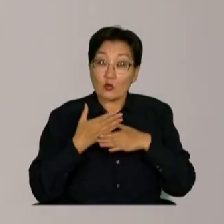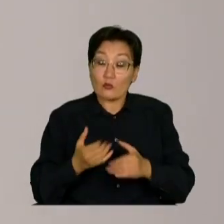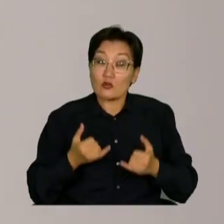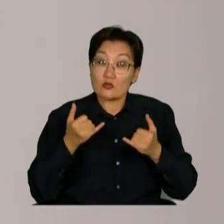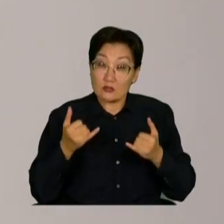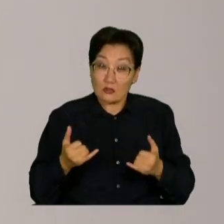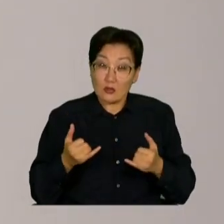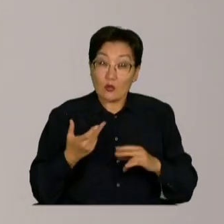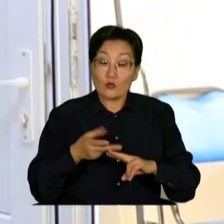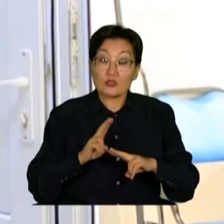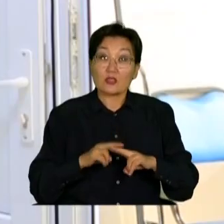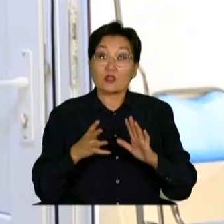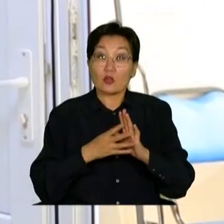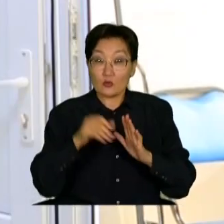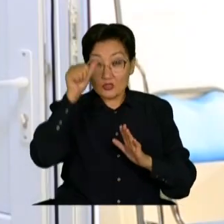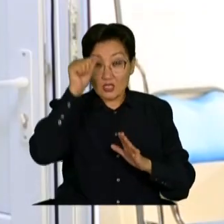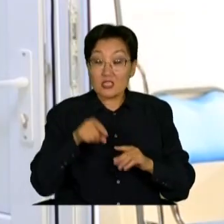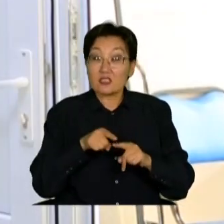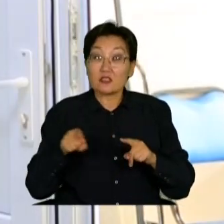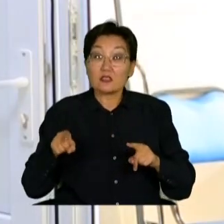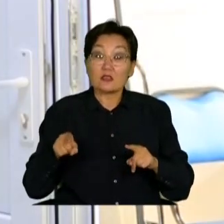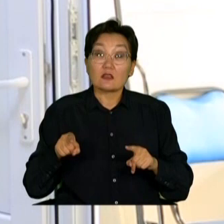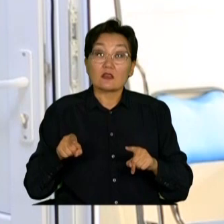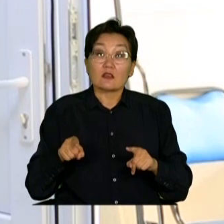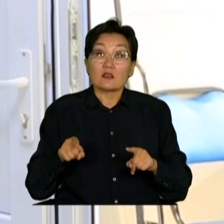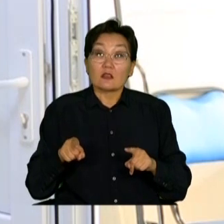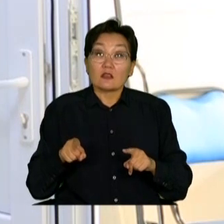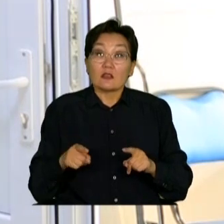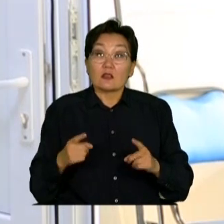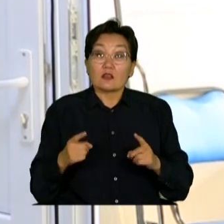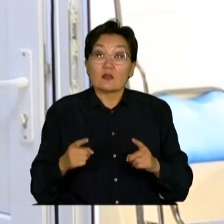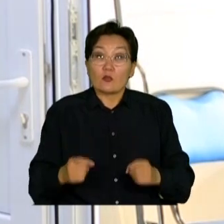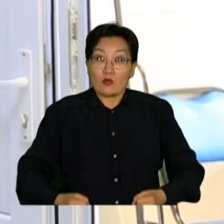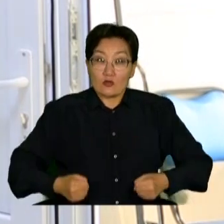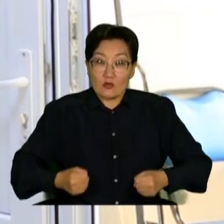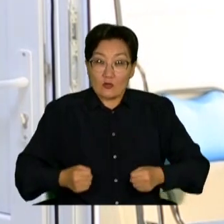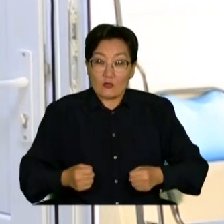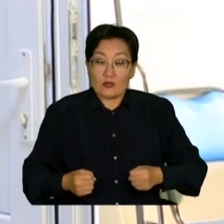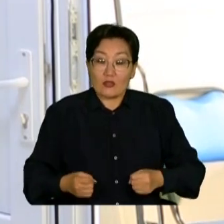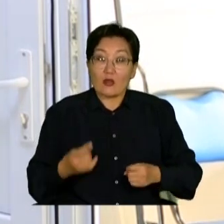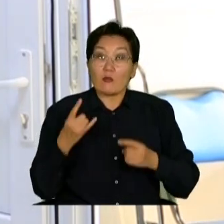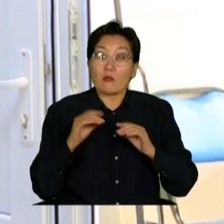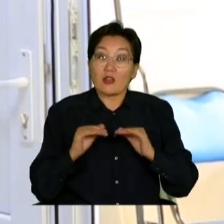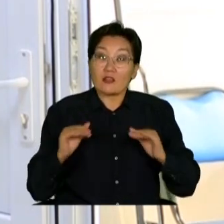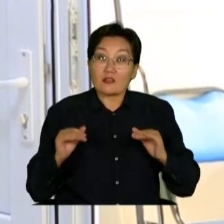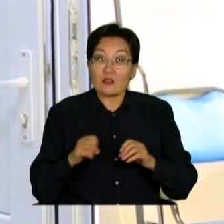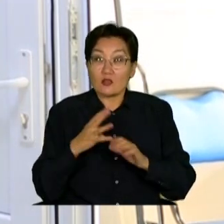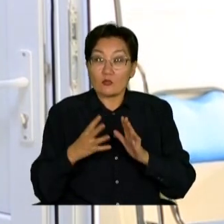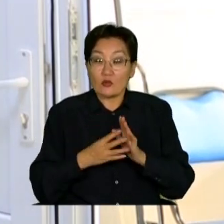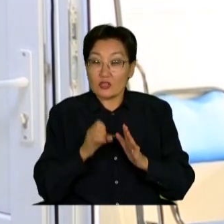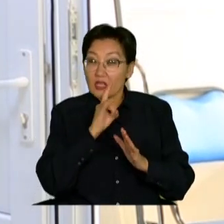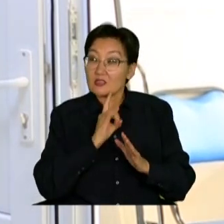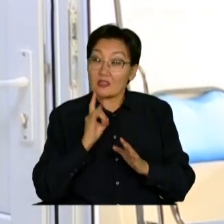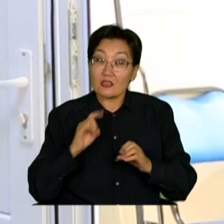көрсетеміз. Осы 9 ай ішінде ірі балалар және алып балалар деп айтамыз. 19 әйел